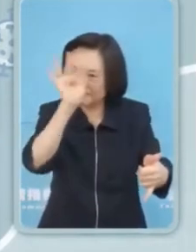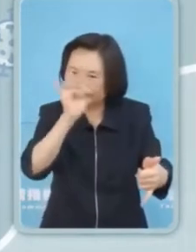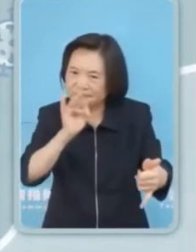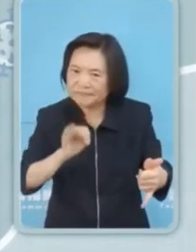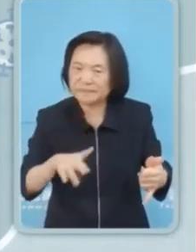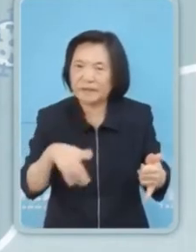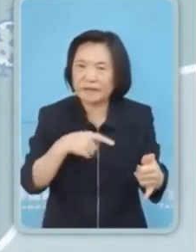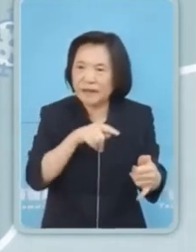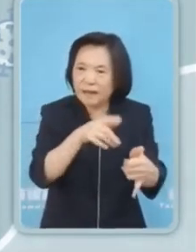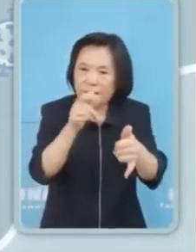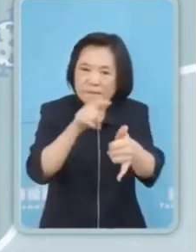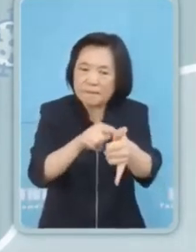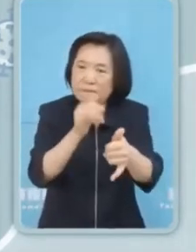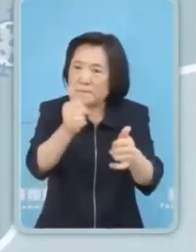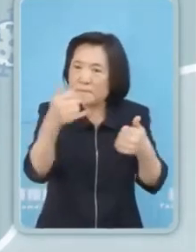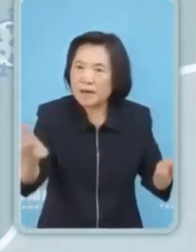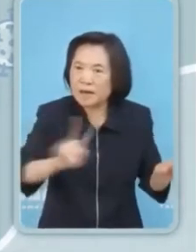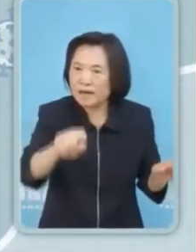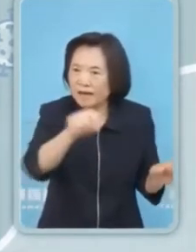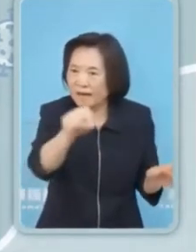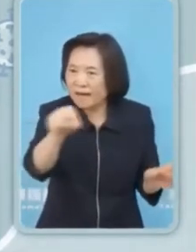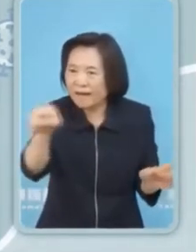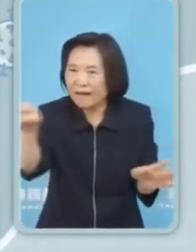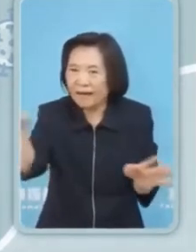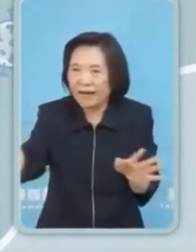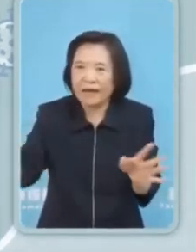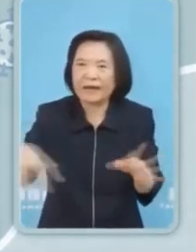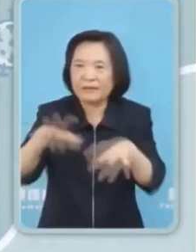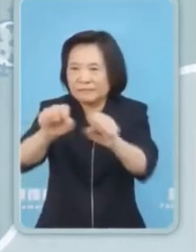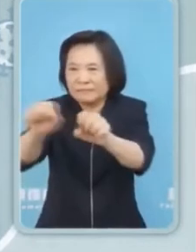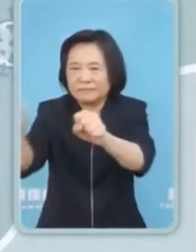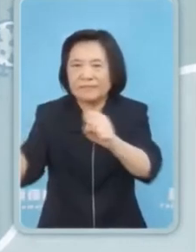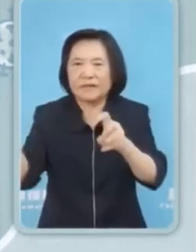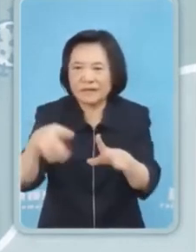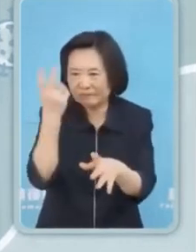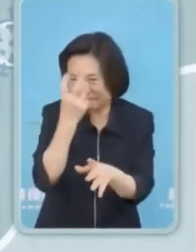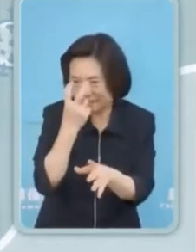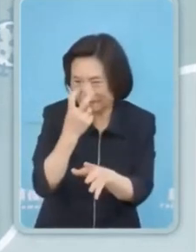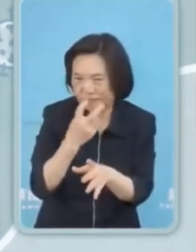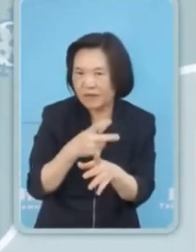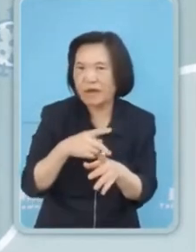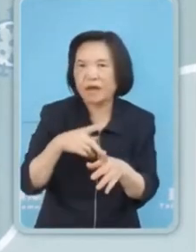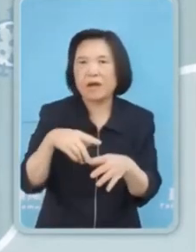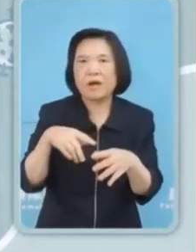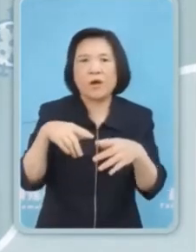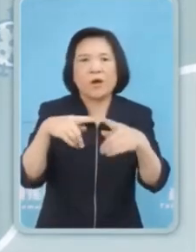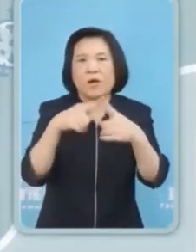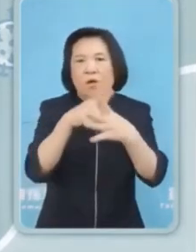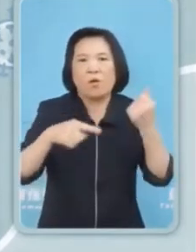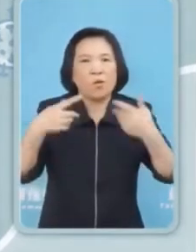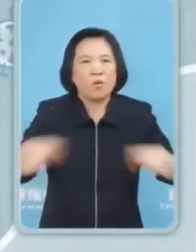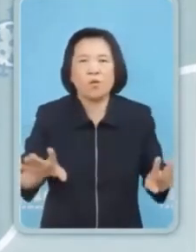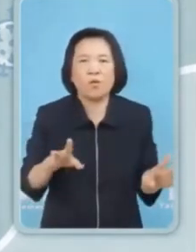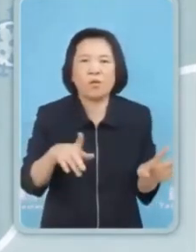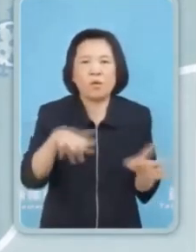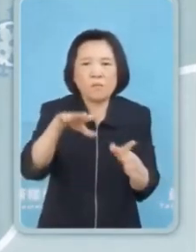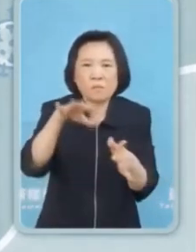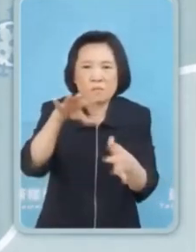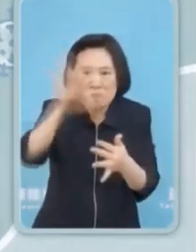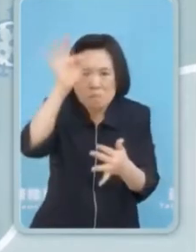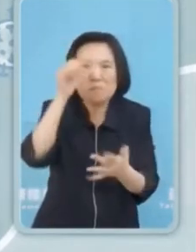离更多人哦。那也许要做很多很多的筛检才会抓到一个，大概目前是这样。那么